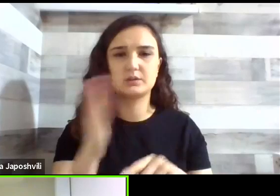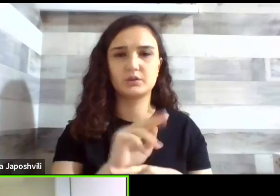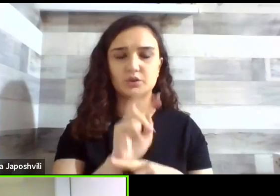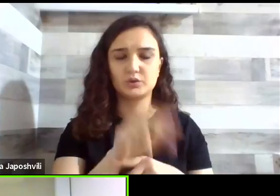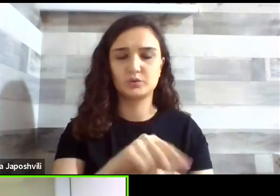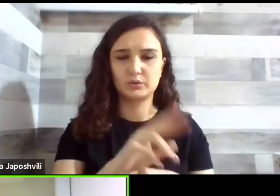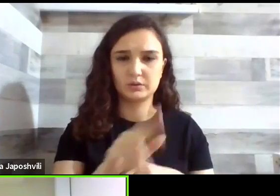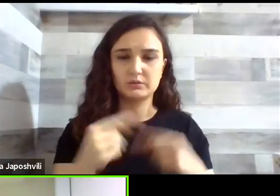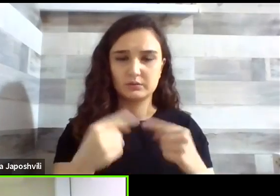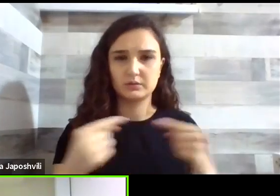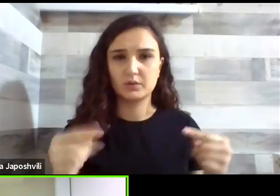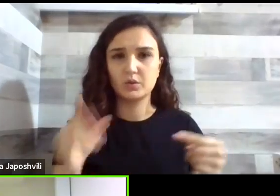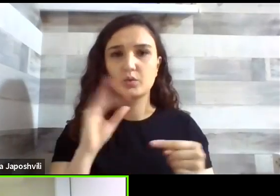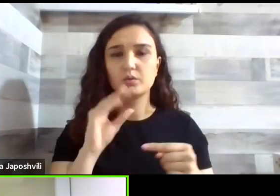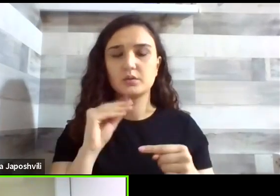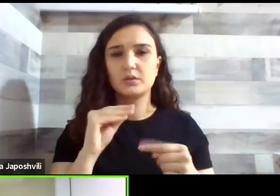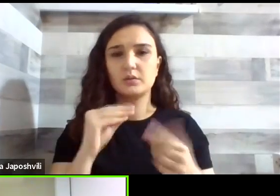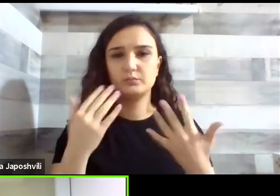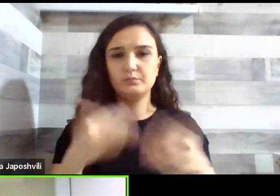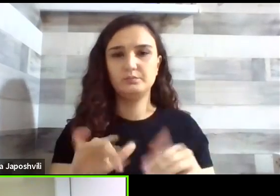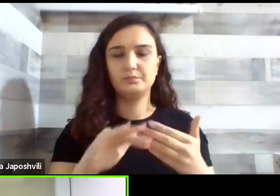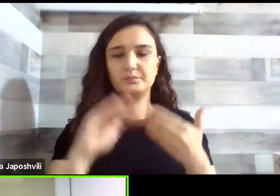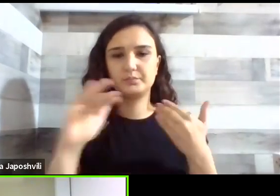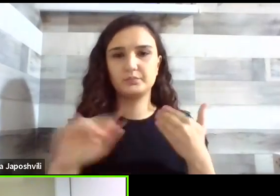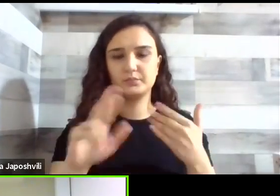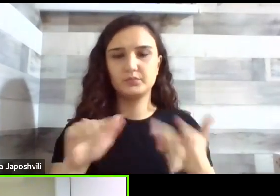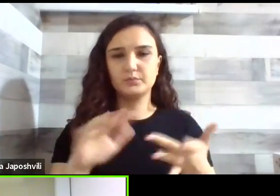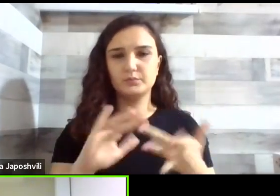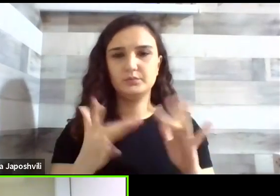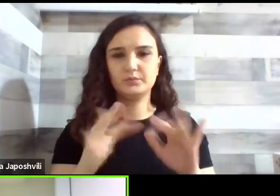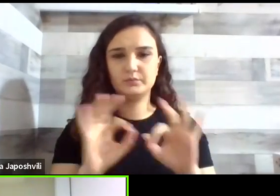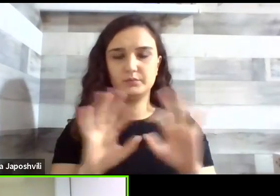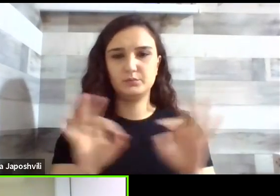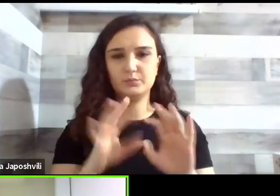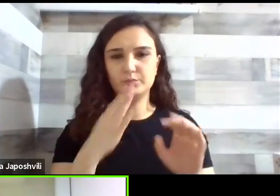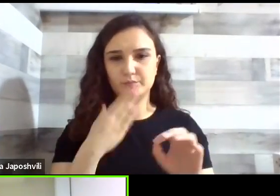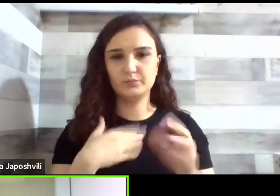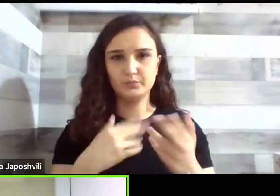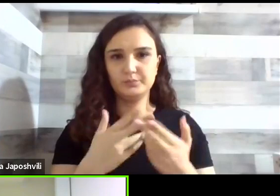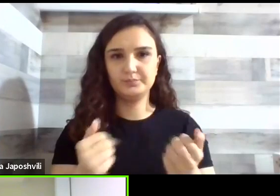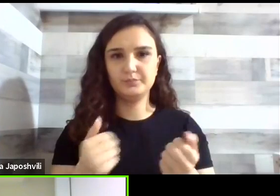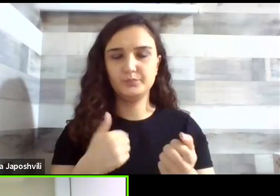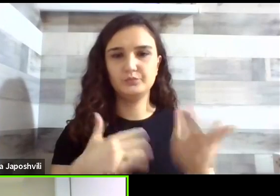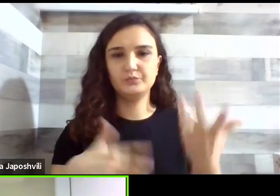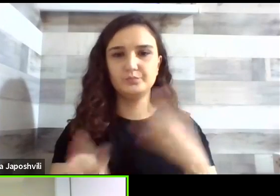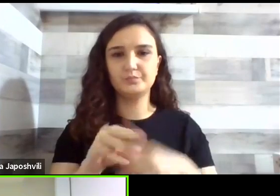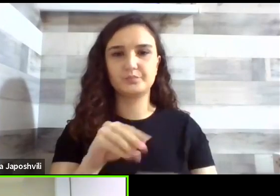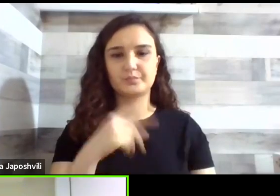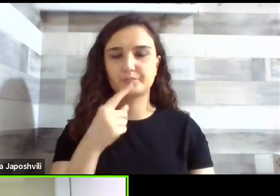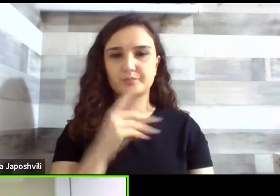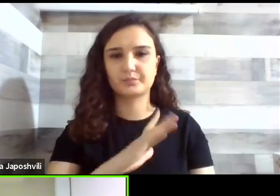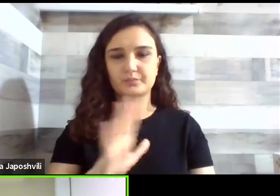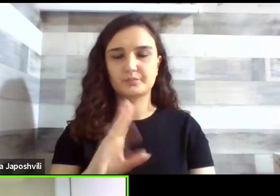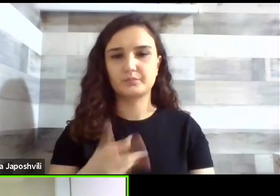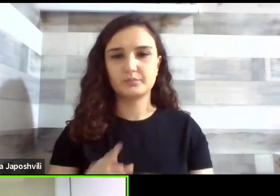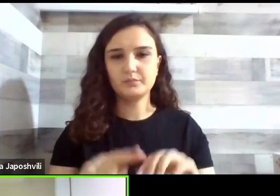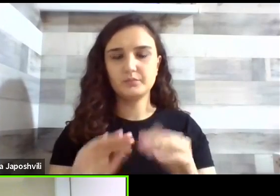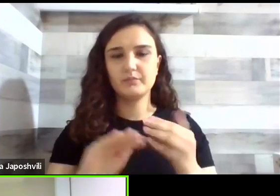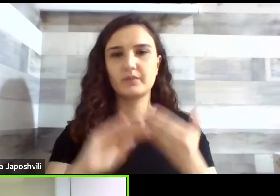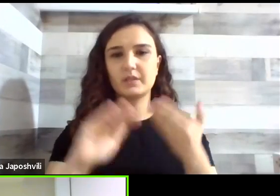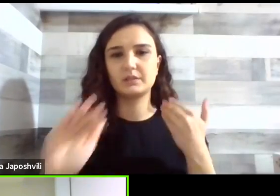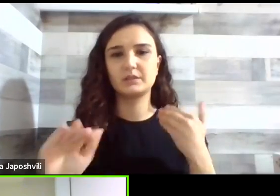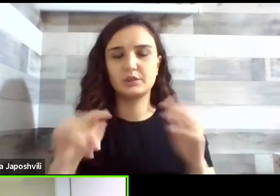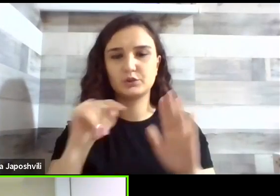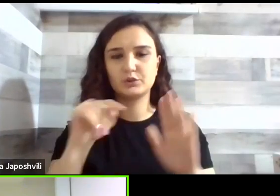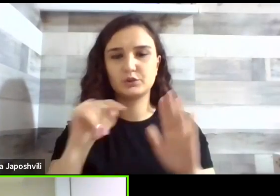შემდეგ. Რა თქმა უნდა, როდესაც უკვე დისტანციურად და ონლაინზე ვსაუბრობთ, ხო, იმიტომ რომ ჩვენ მე მგონი არ გვითქვამს, რომ ეს დისტანციური ჩარევა,